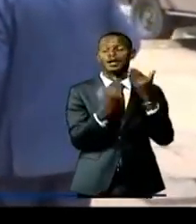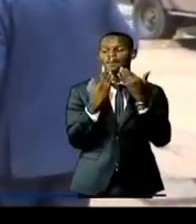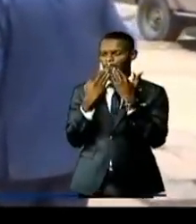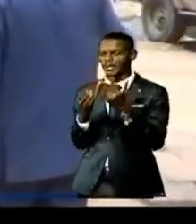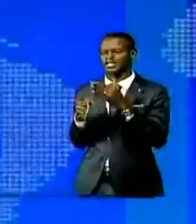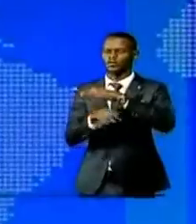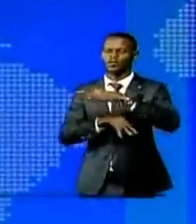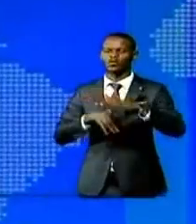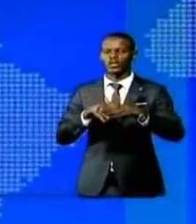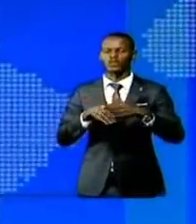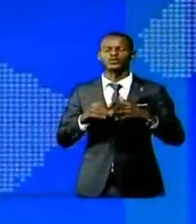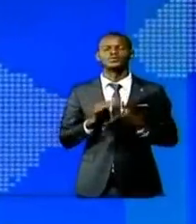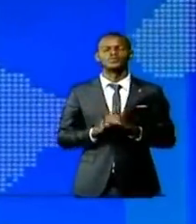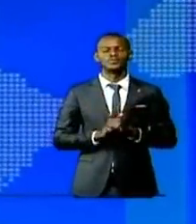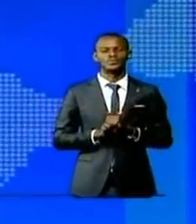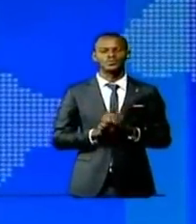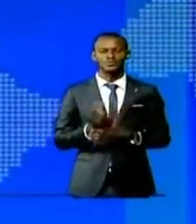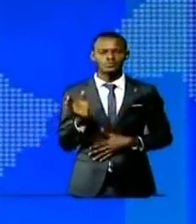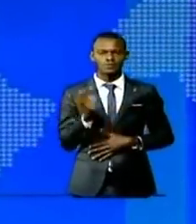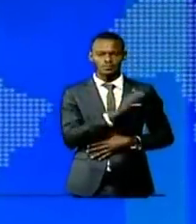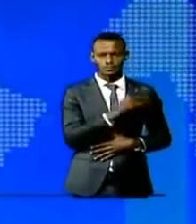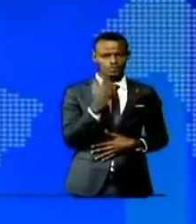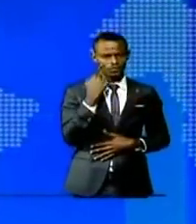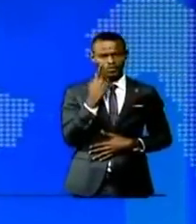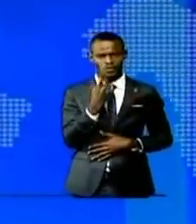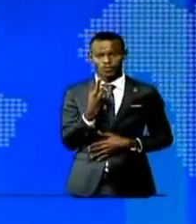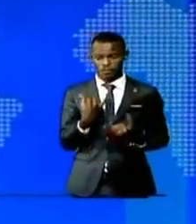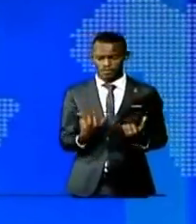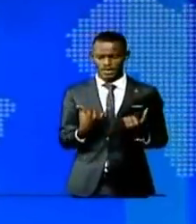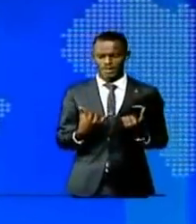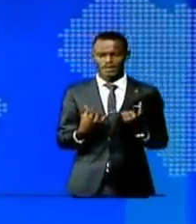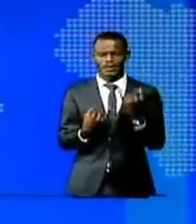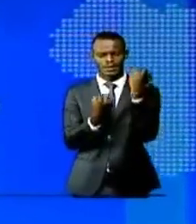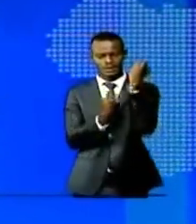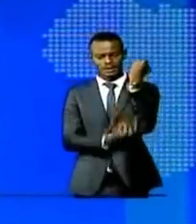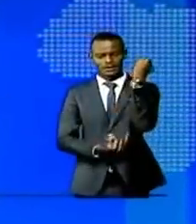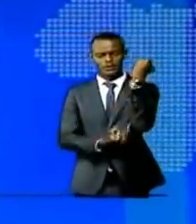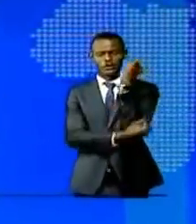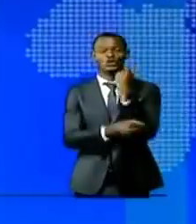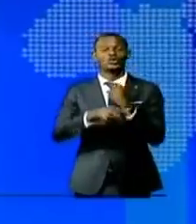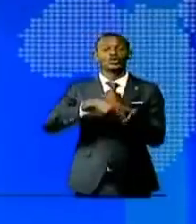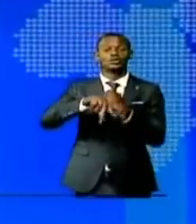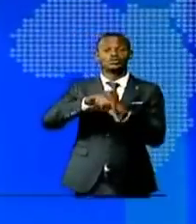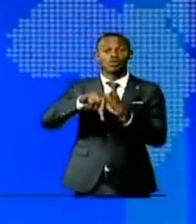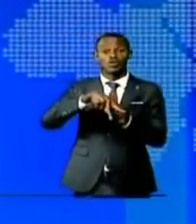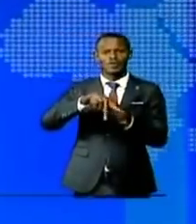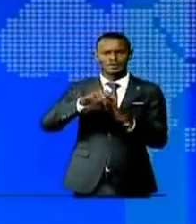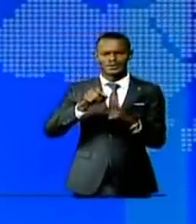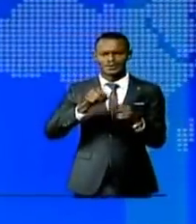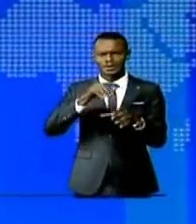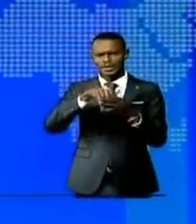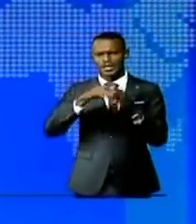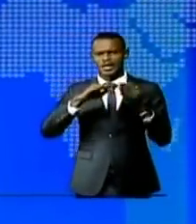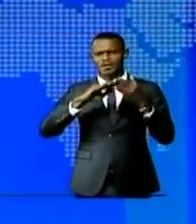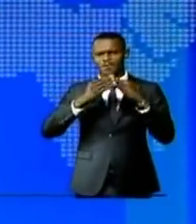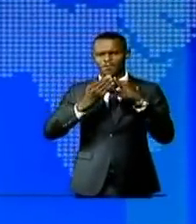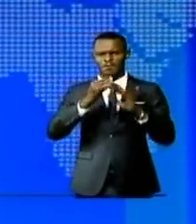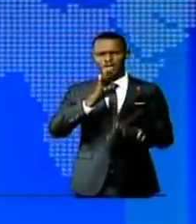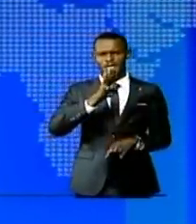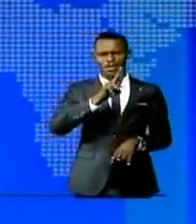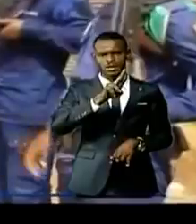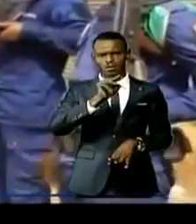Salomon. Rendons-nous à Nitouri pour suivre l'inauguration d'un pont à Bounia par les maires de cette